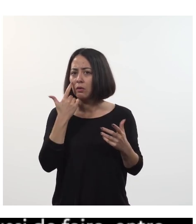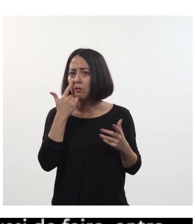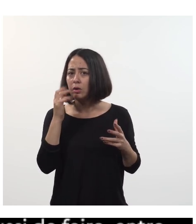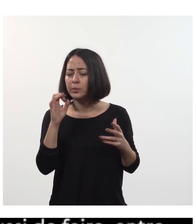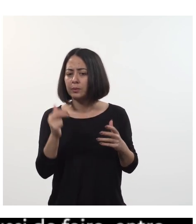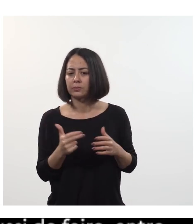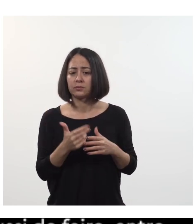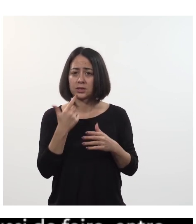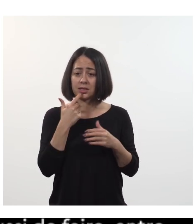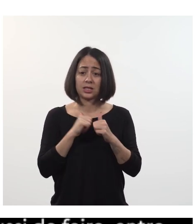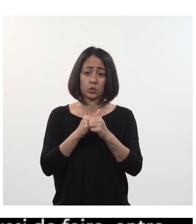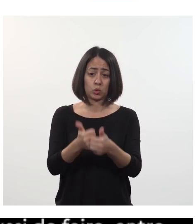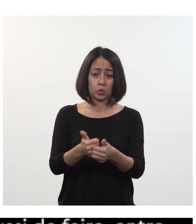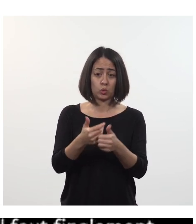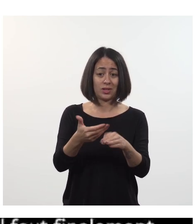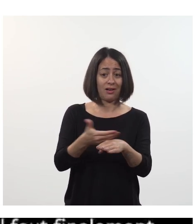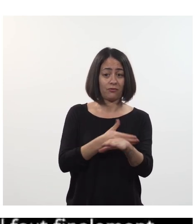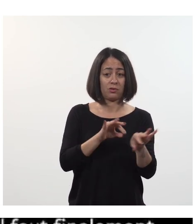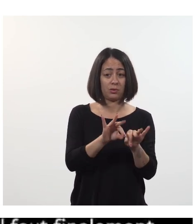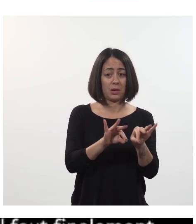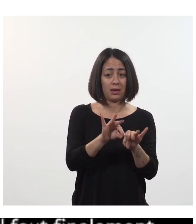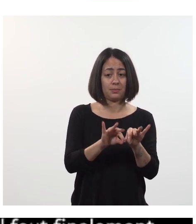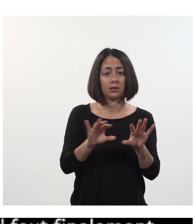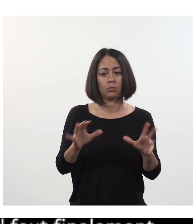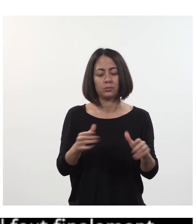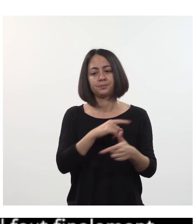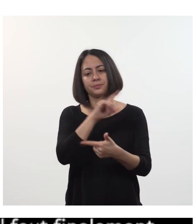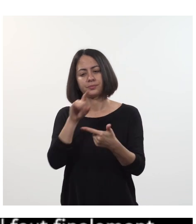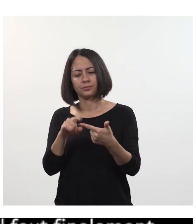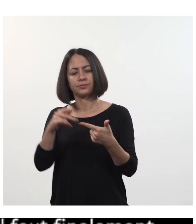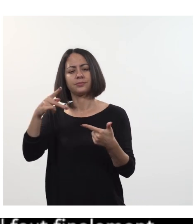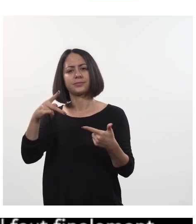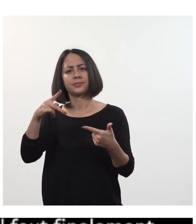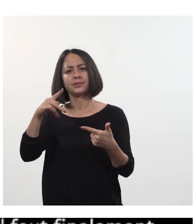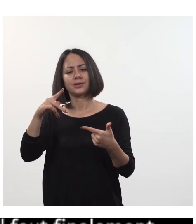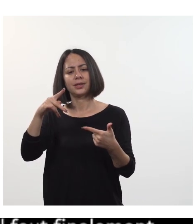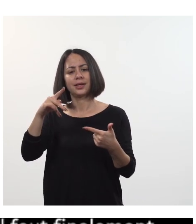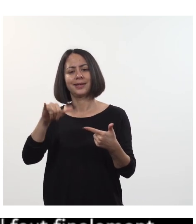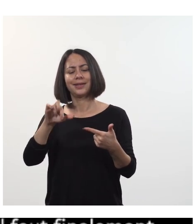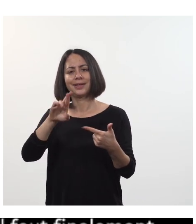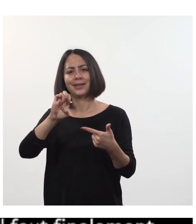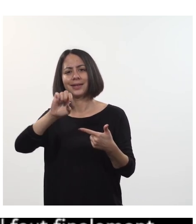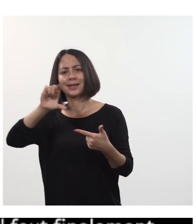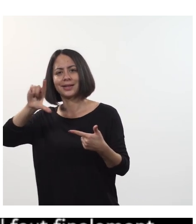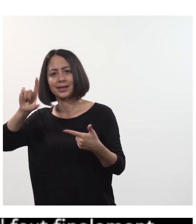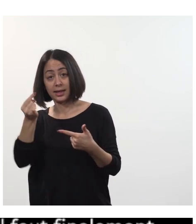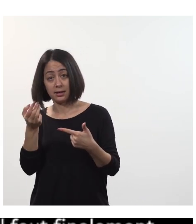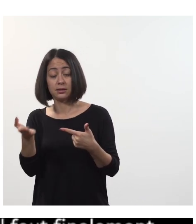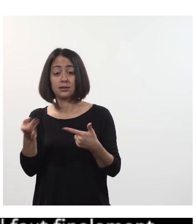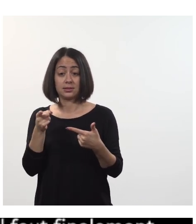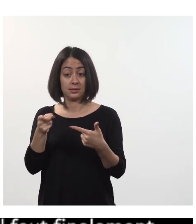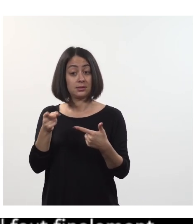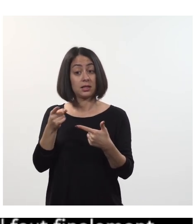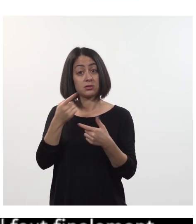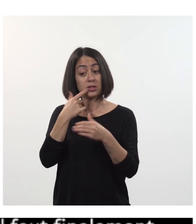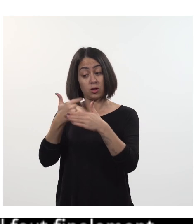préalable. Ensuite, Kyriel, hein, donc c'est un outil c'est un logiciel exactement qui vous permet de réaliser les menus.